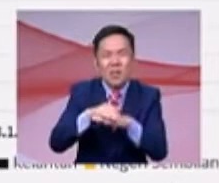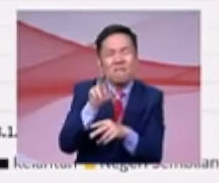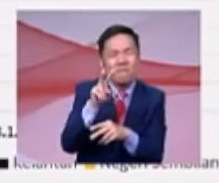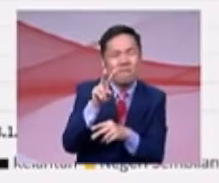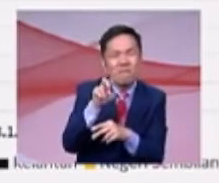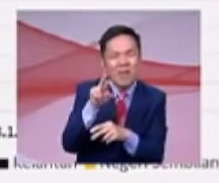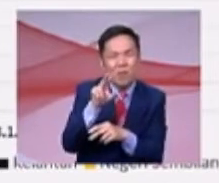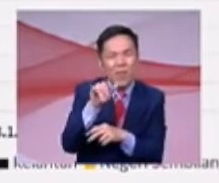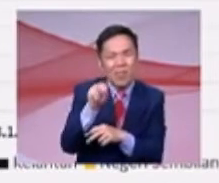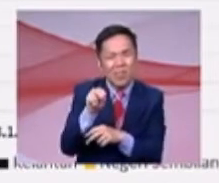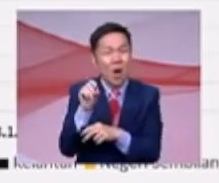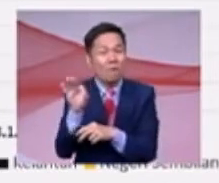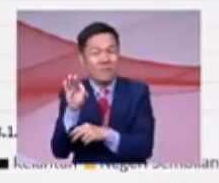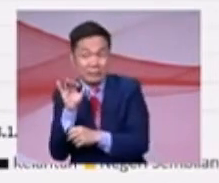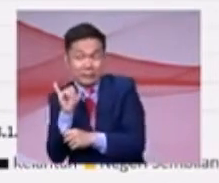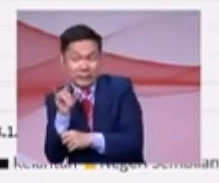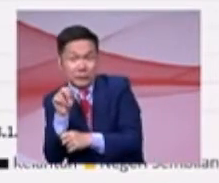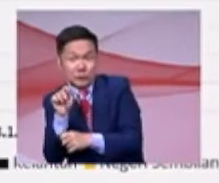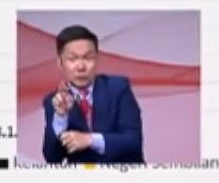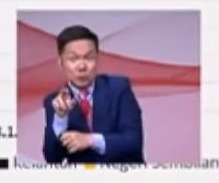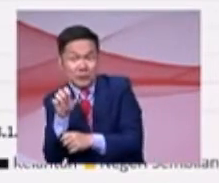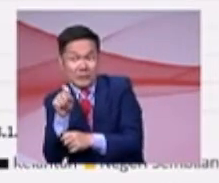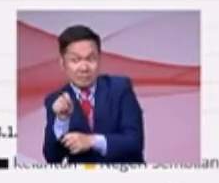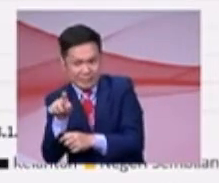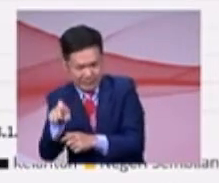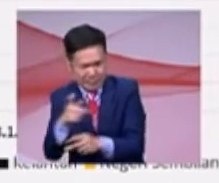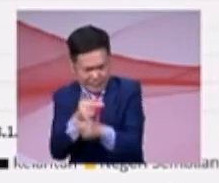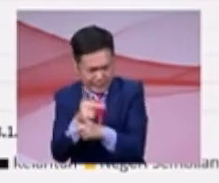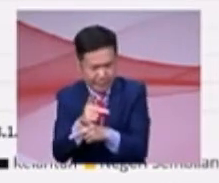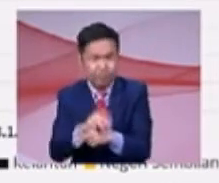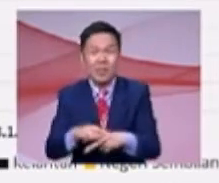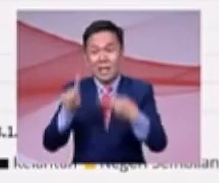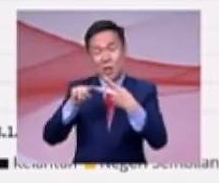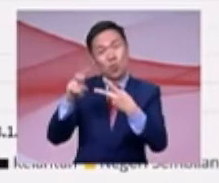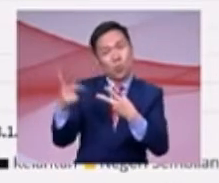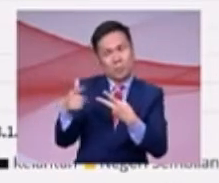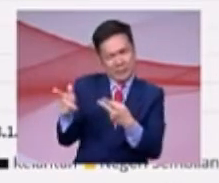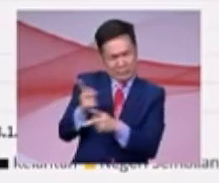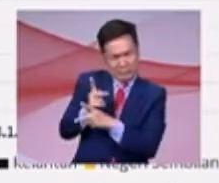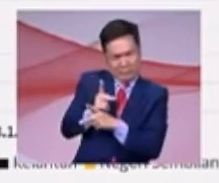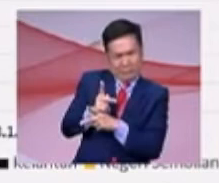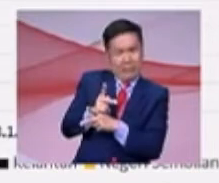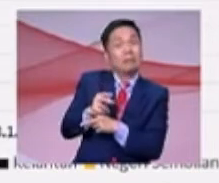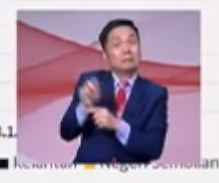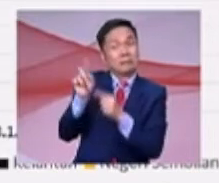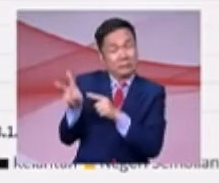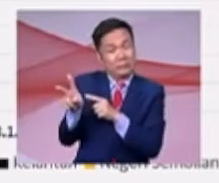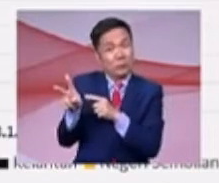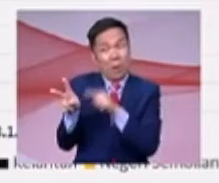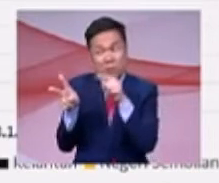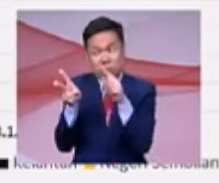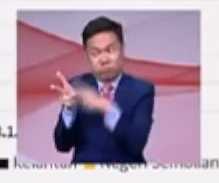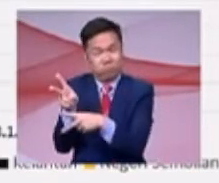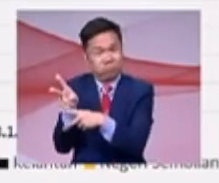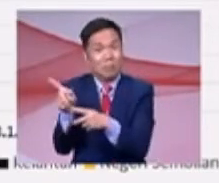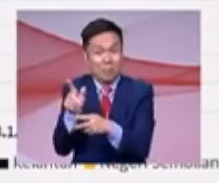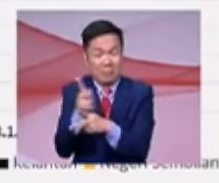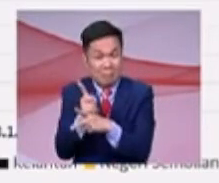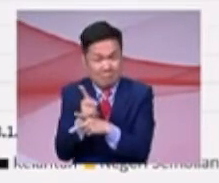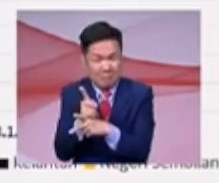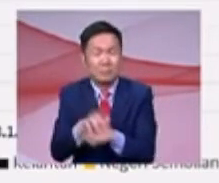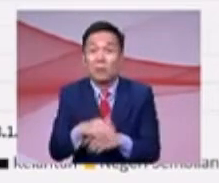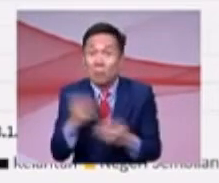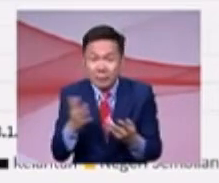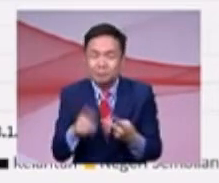Kesihatan Sedunia telah maklumkan tiga variant of concern, iaitu variant yang membimbangkan kita. Iaitu